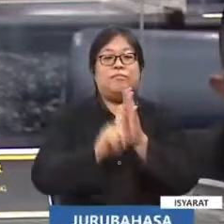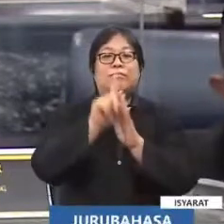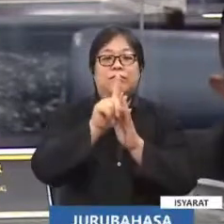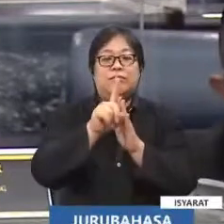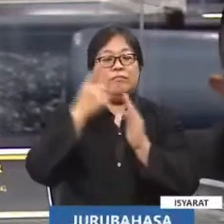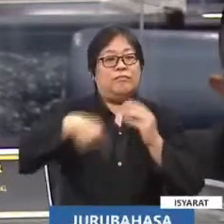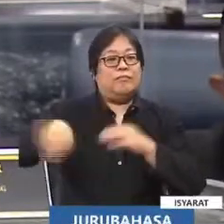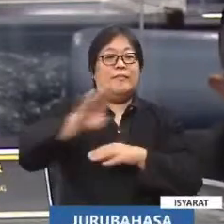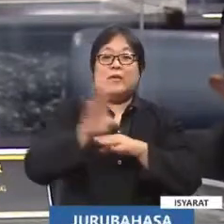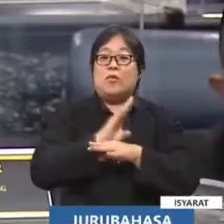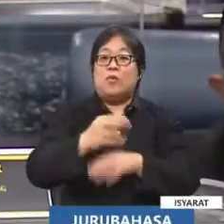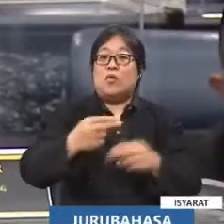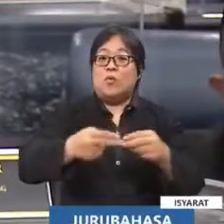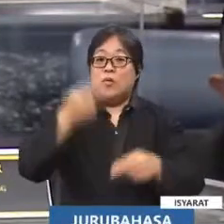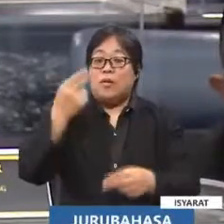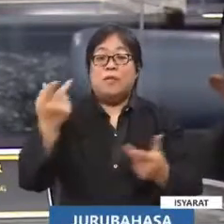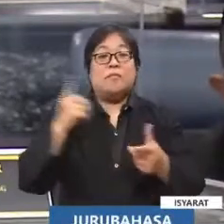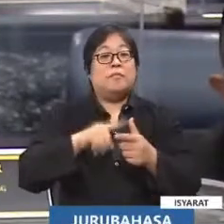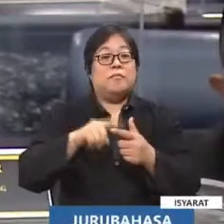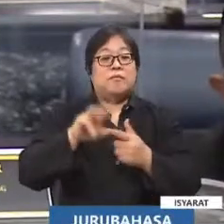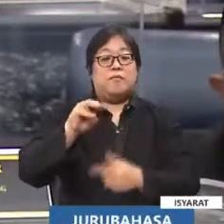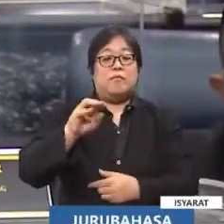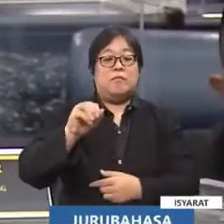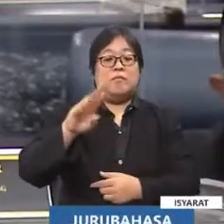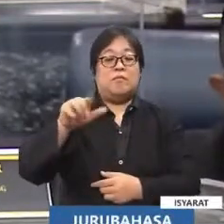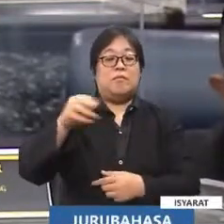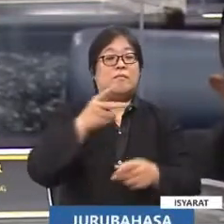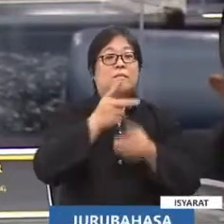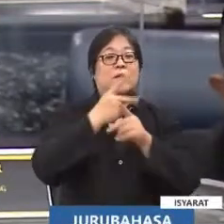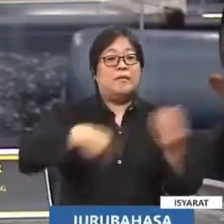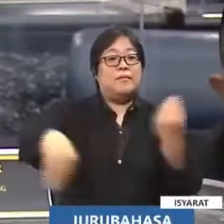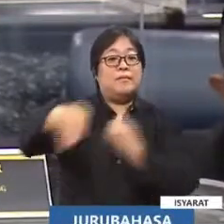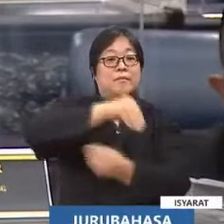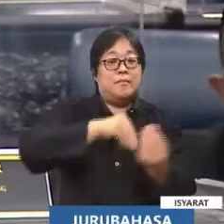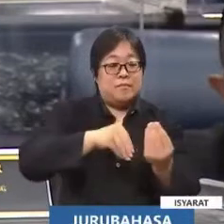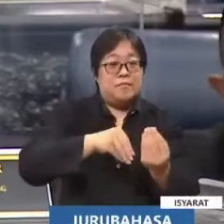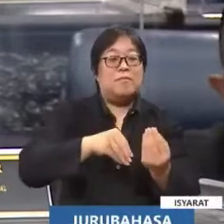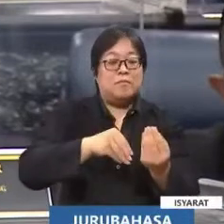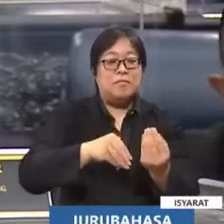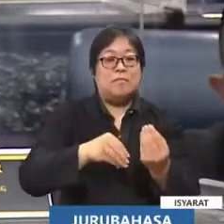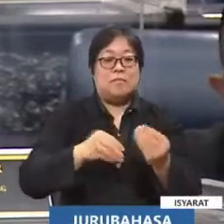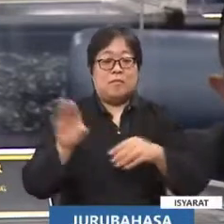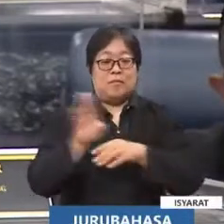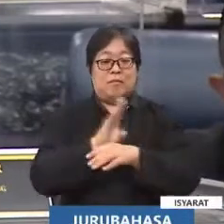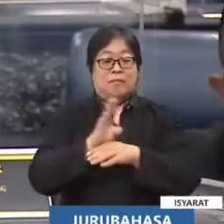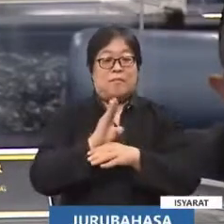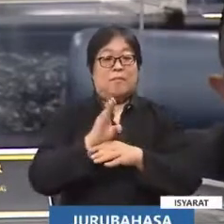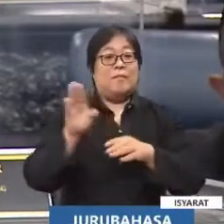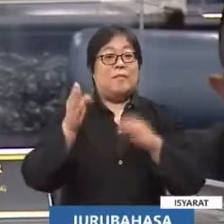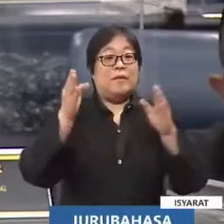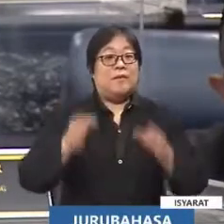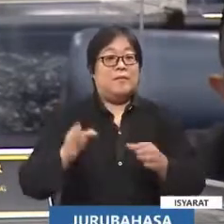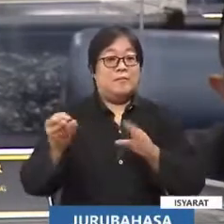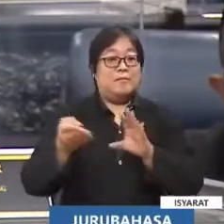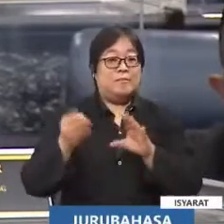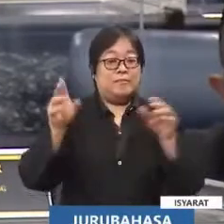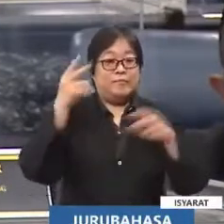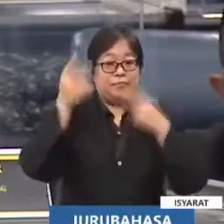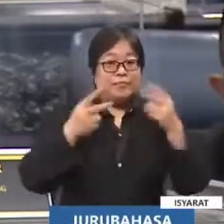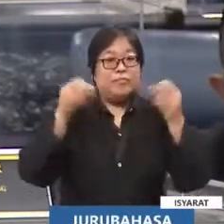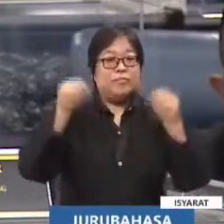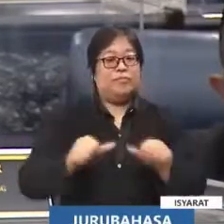untuk pengusaha hotel dan moratorium pembayaran balik pinjaman agar pengusaha-pengusaha dapat mengekalkan